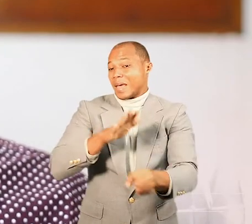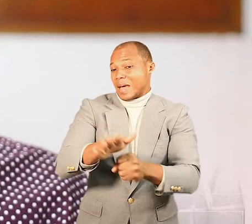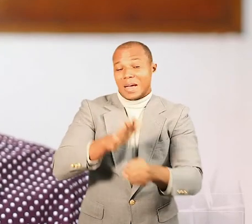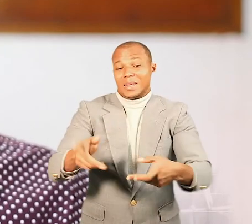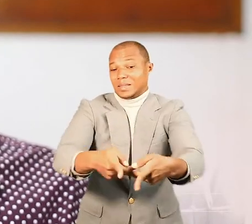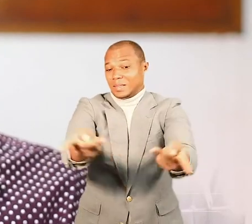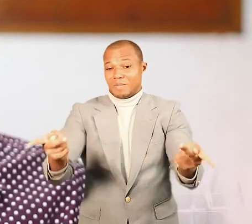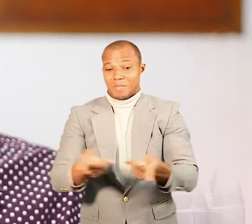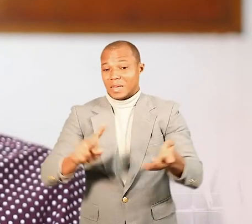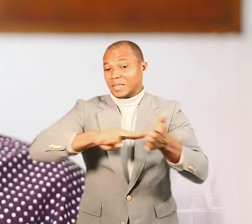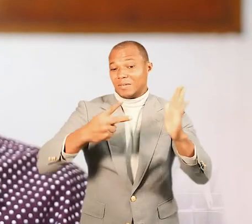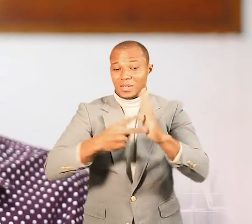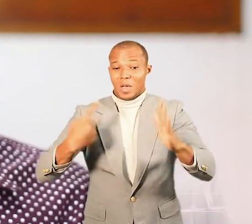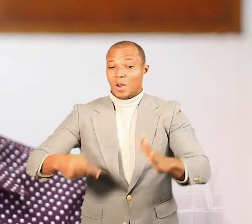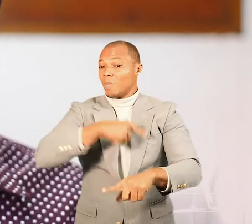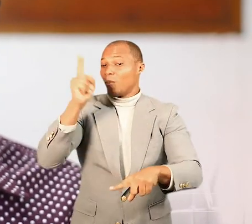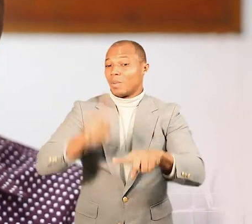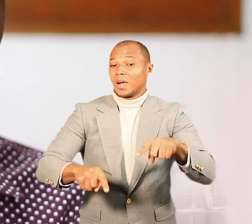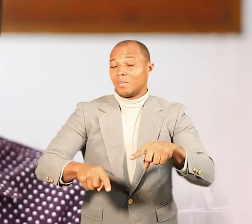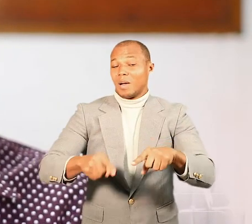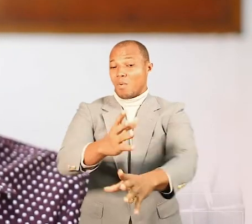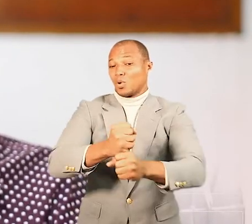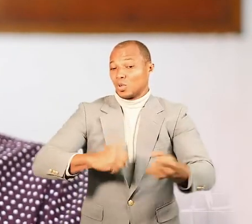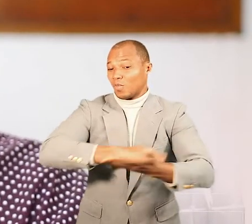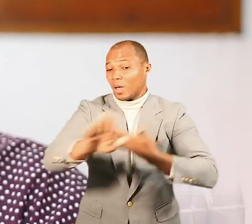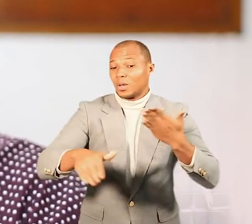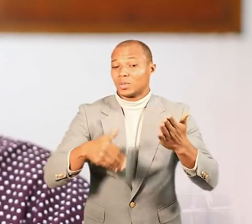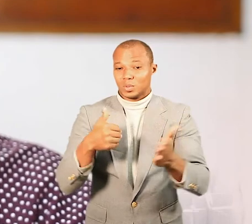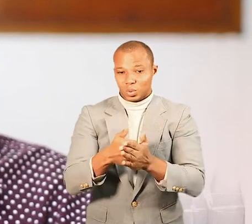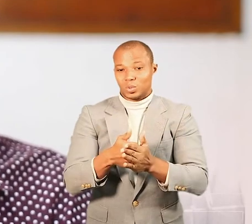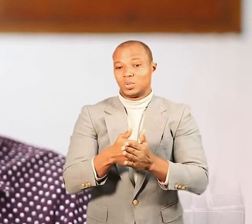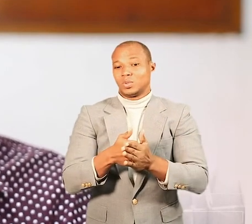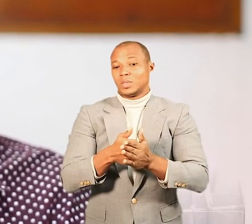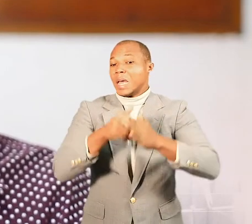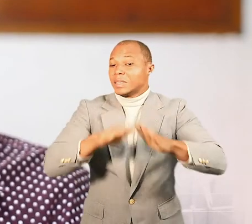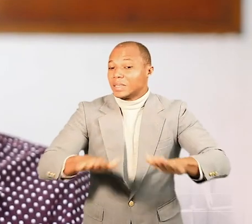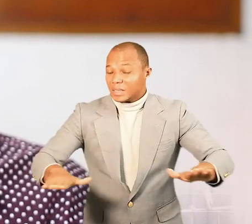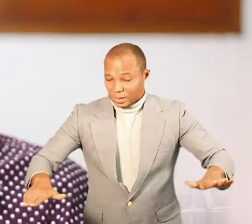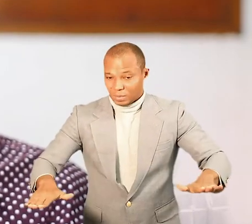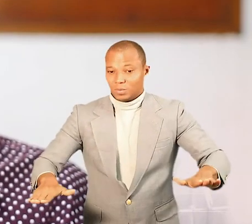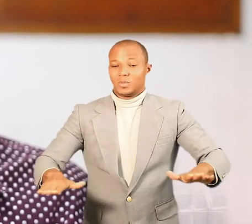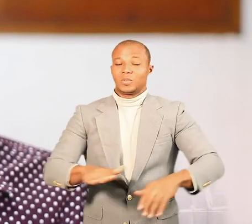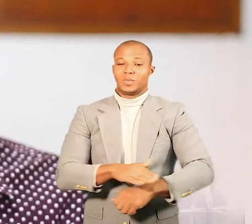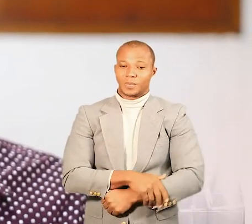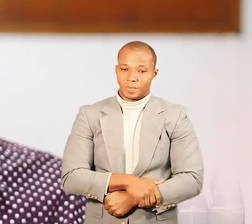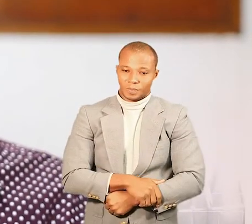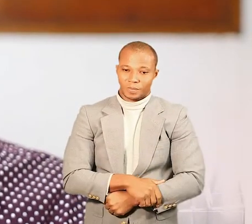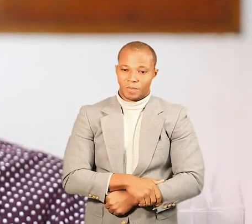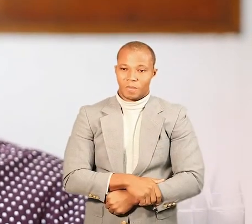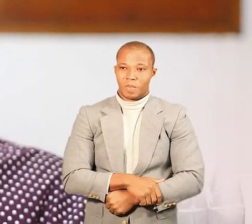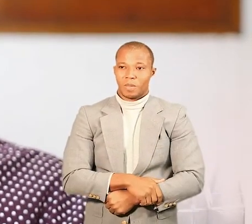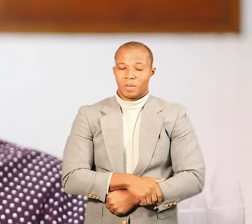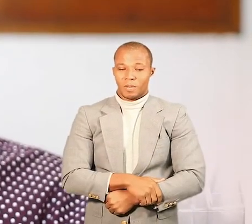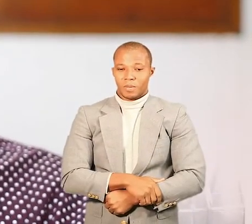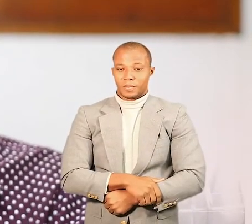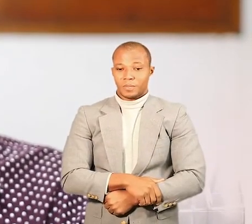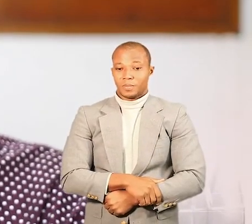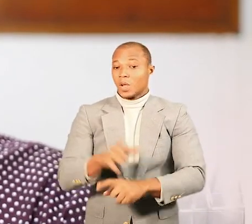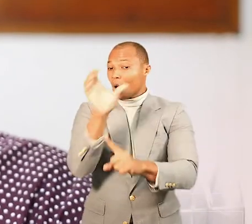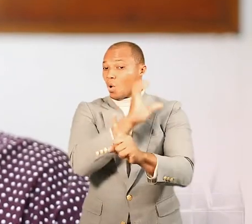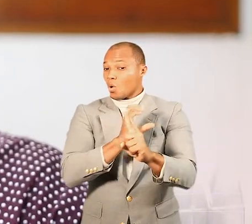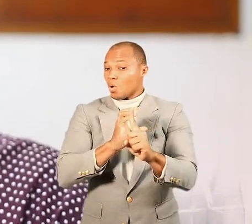social est obligé à gagner recours à d'autres institutions, d'autres partenaires, pour nous voir comment nous sommes capables de porter une réponse.